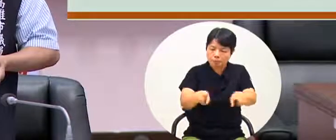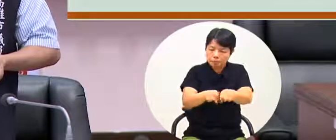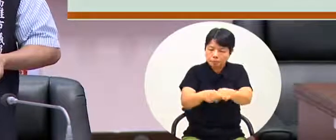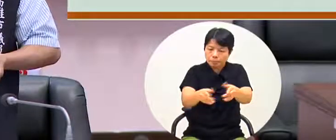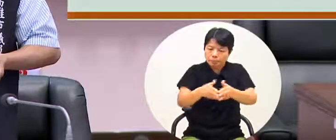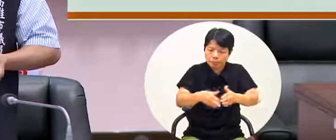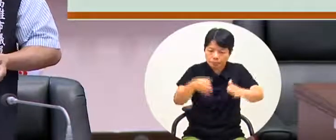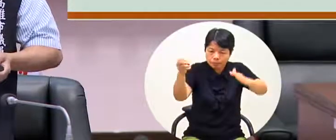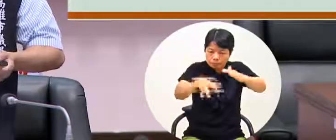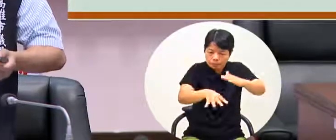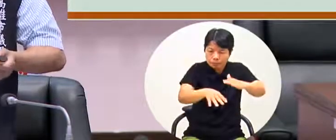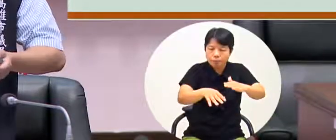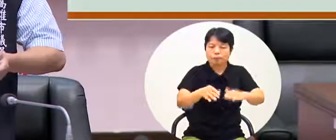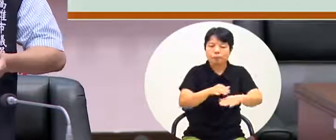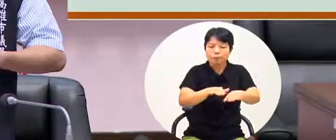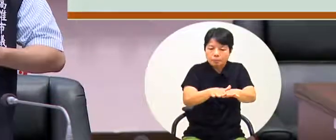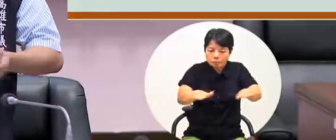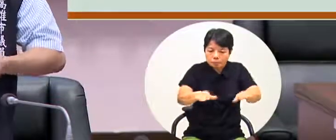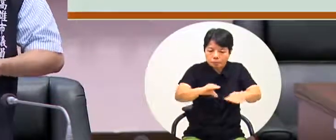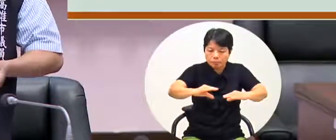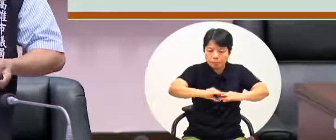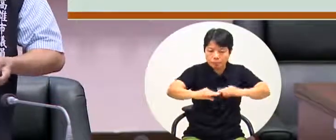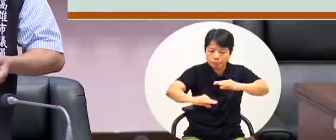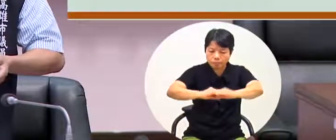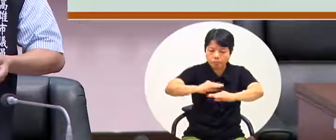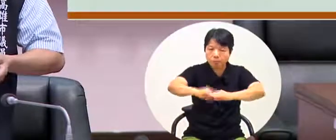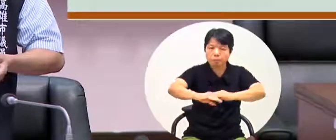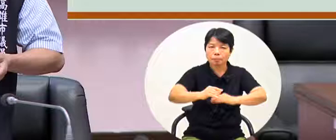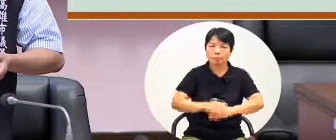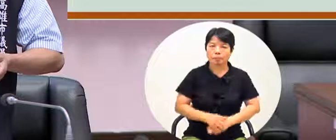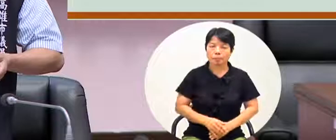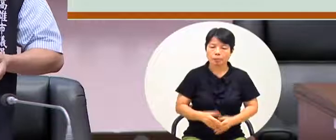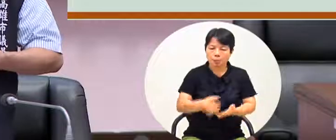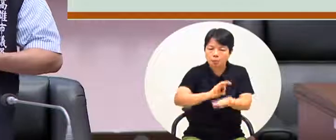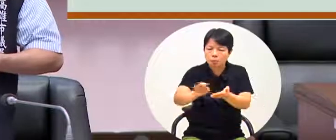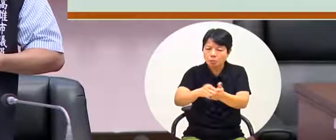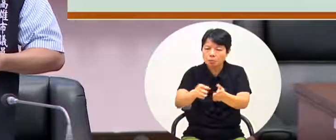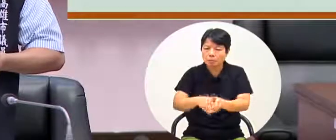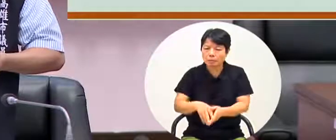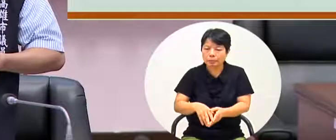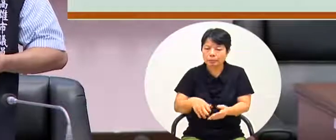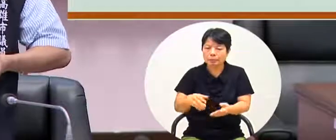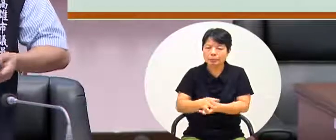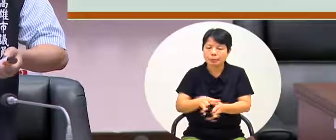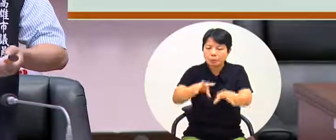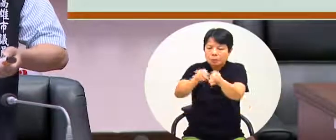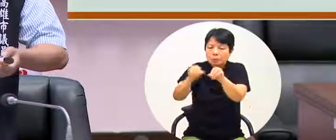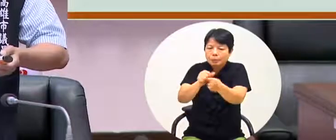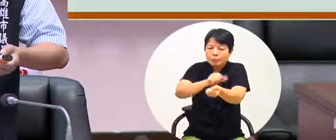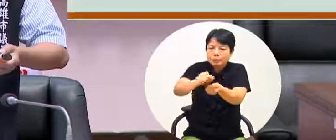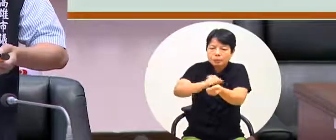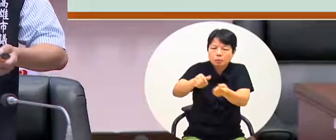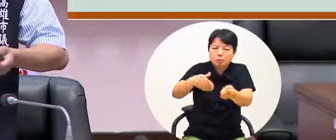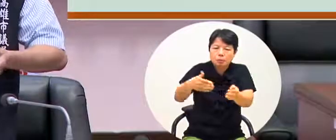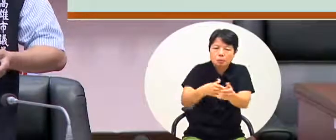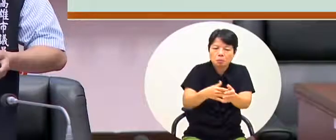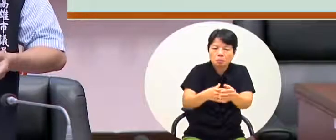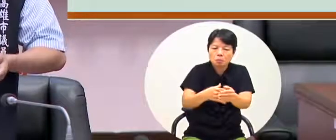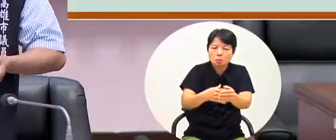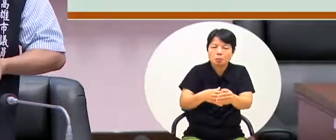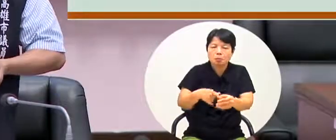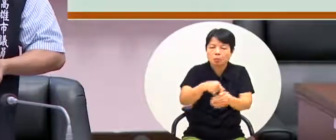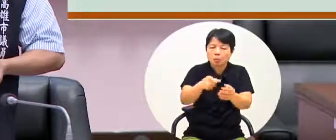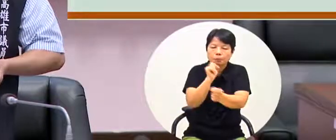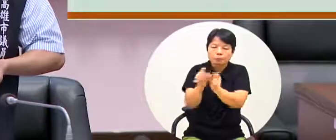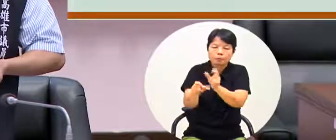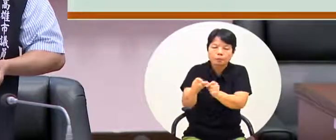个。人洗刷过迄种土味阿瑞洗刷过的这个